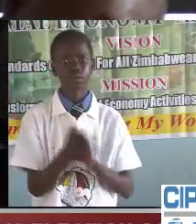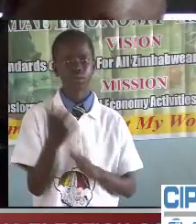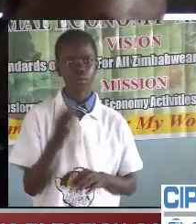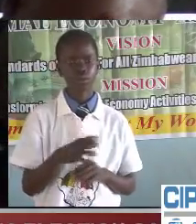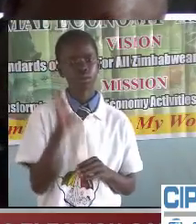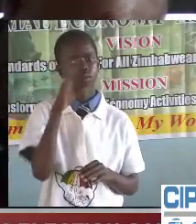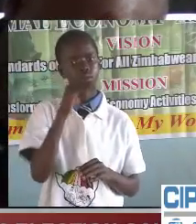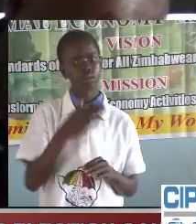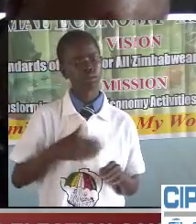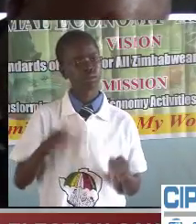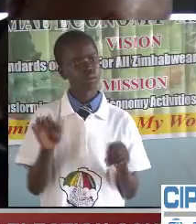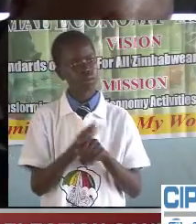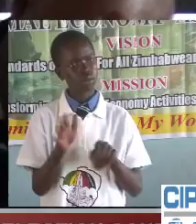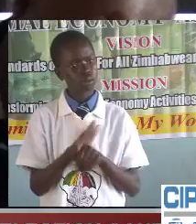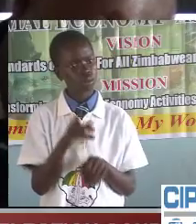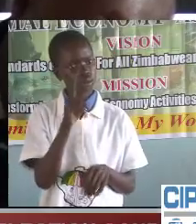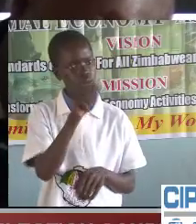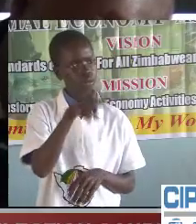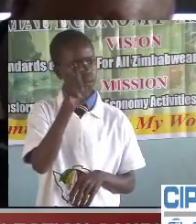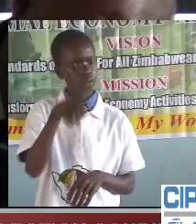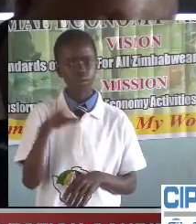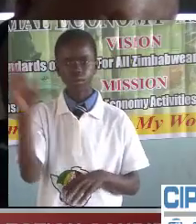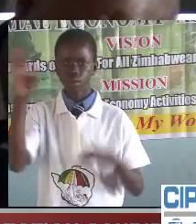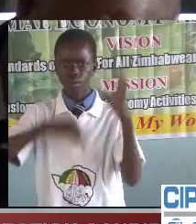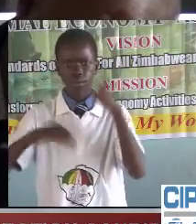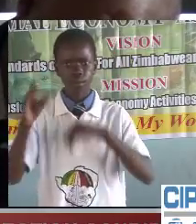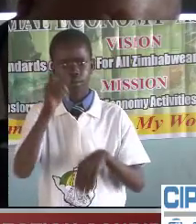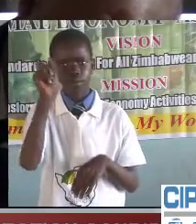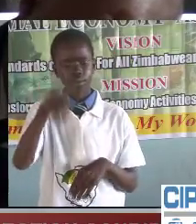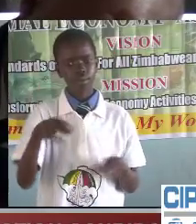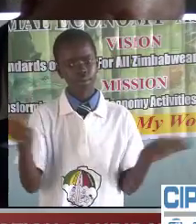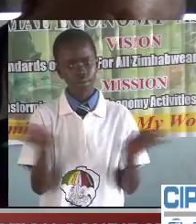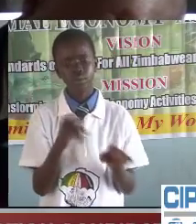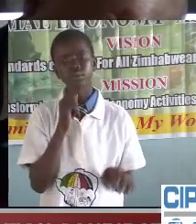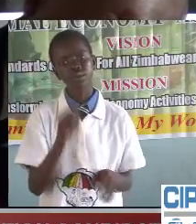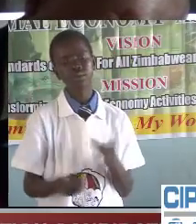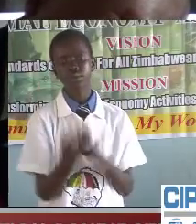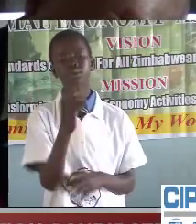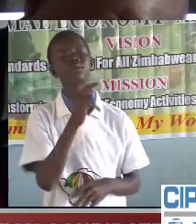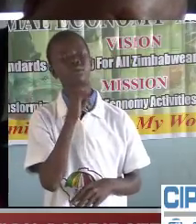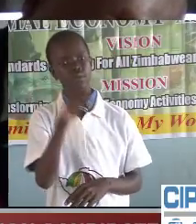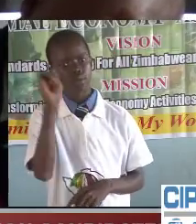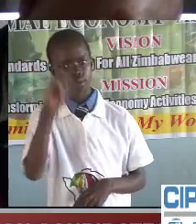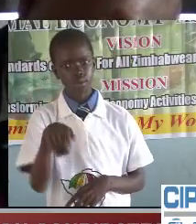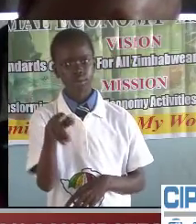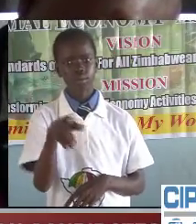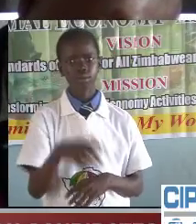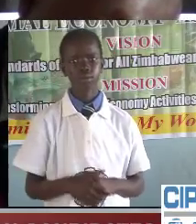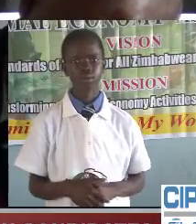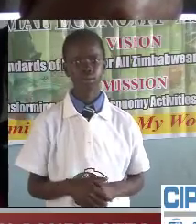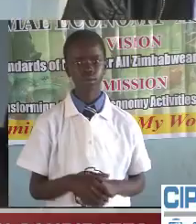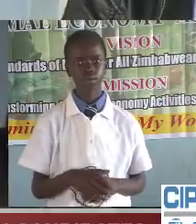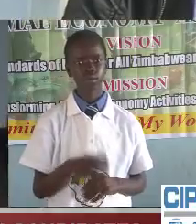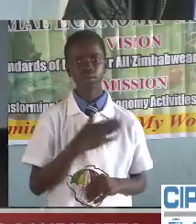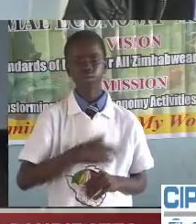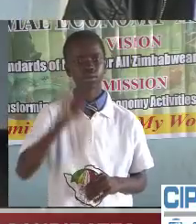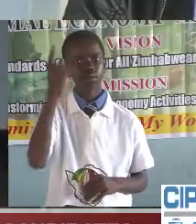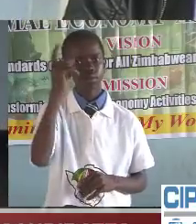taida kuti kuimimi taurai nokuita kuti Mwari azadzisike